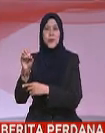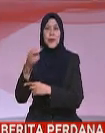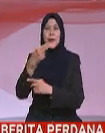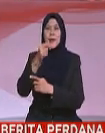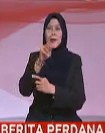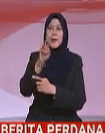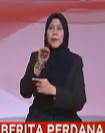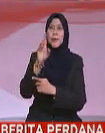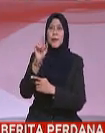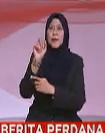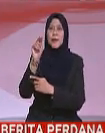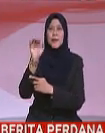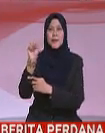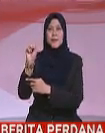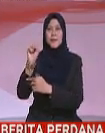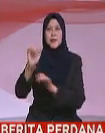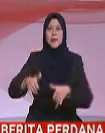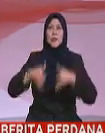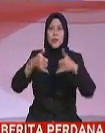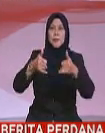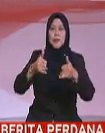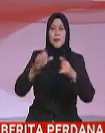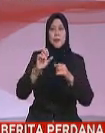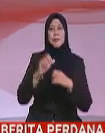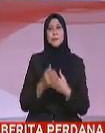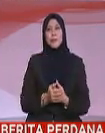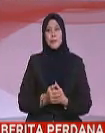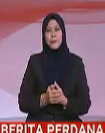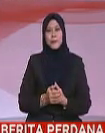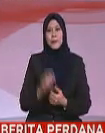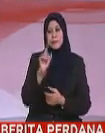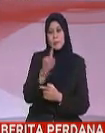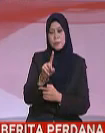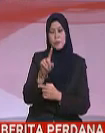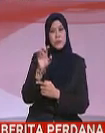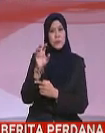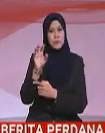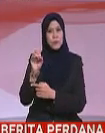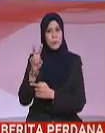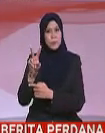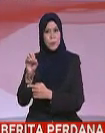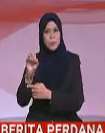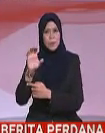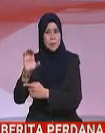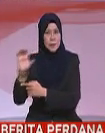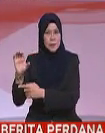Danish daripada SIC Mini GP Championship. Bagi kategori 110cc